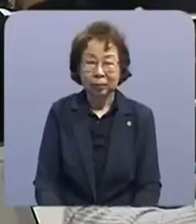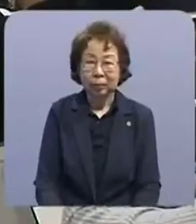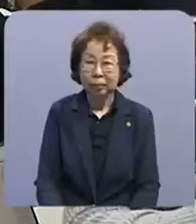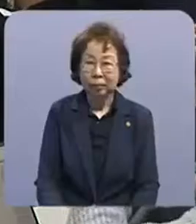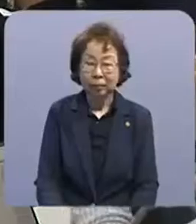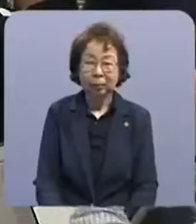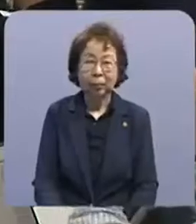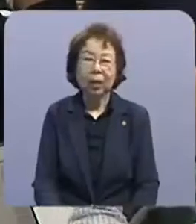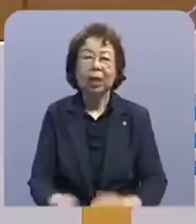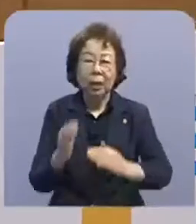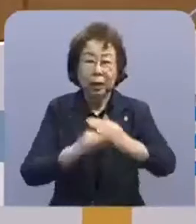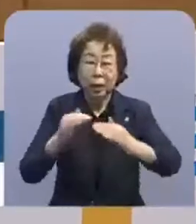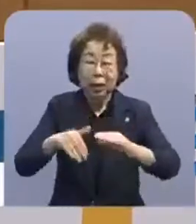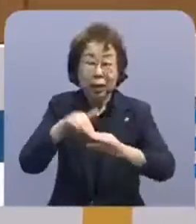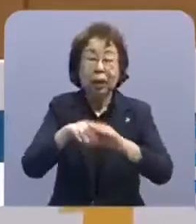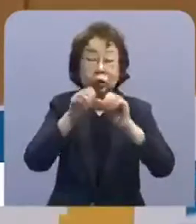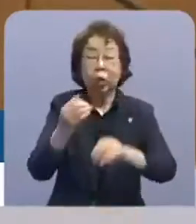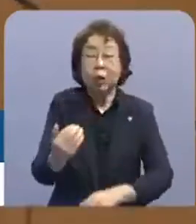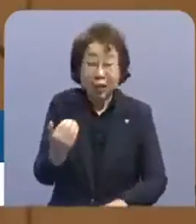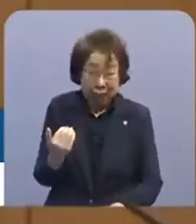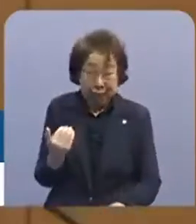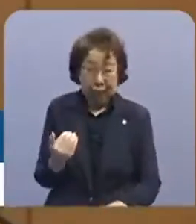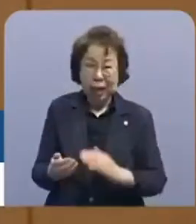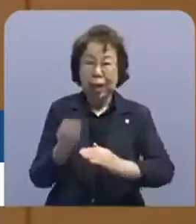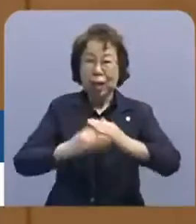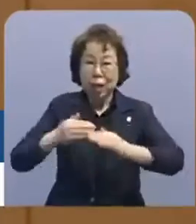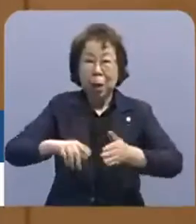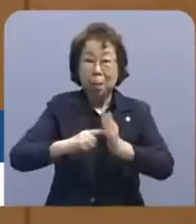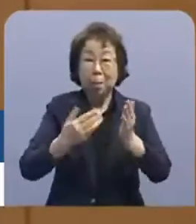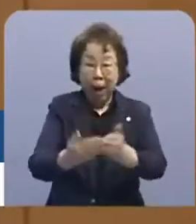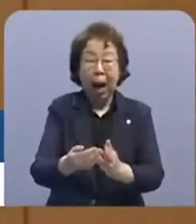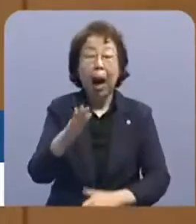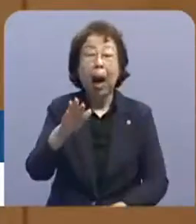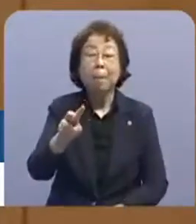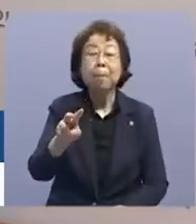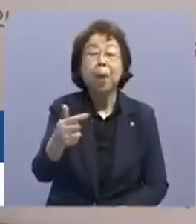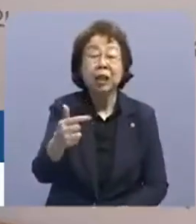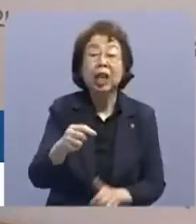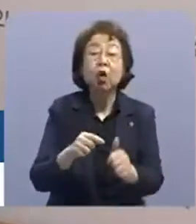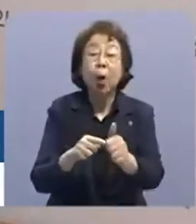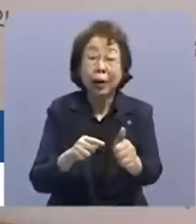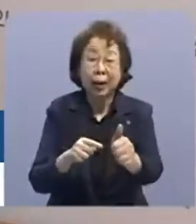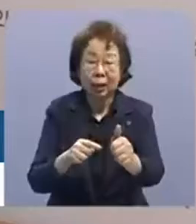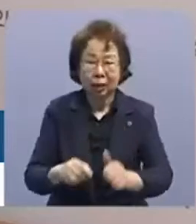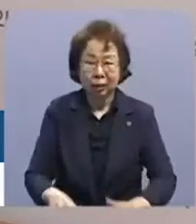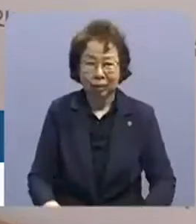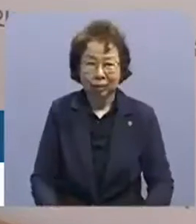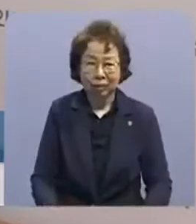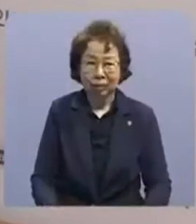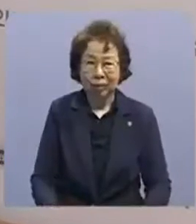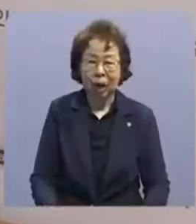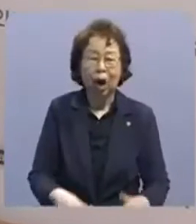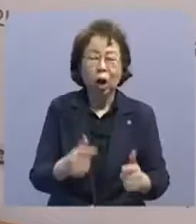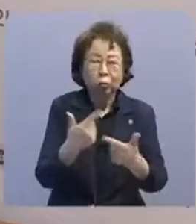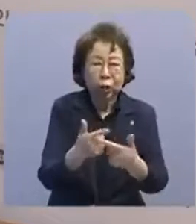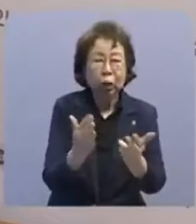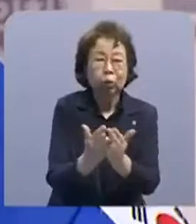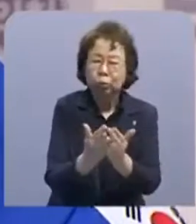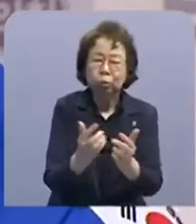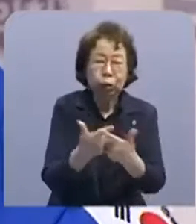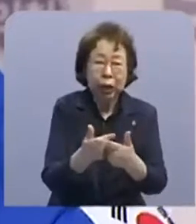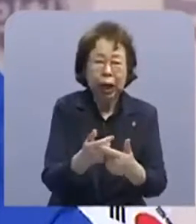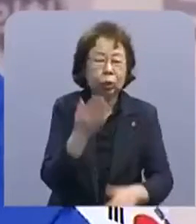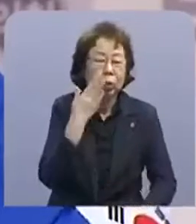공식 선거운동 기간에 들어가기 전 정책 공약 꾸러미를 푼 변성환 더불어민주당 부산시장 후보. 부울경